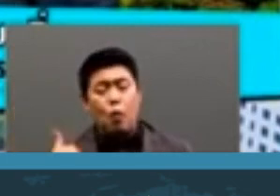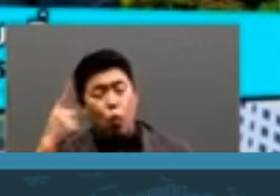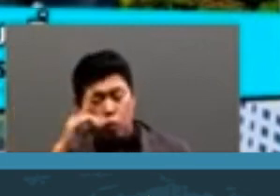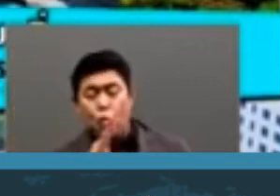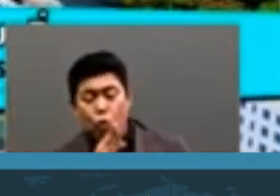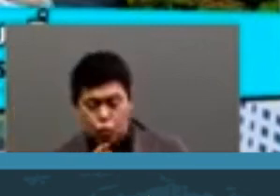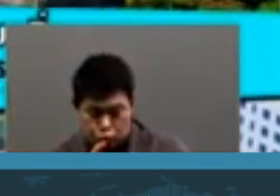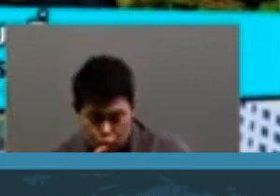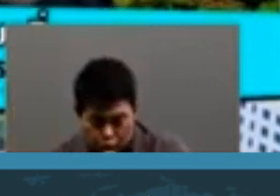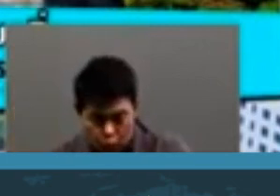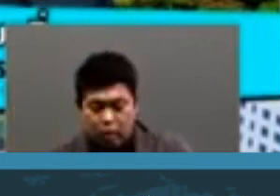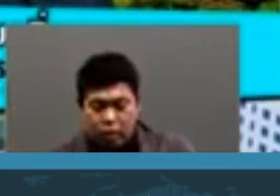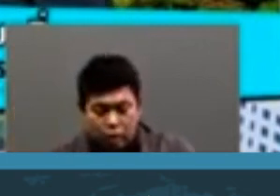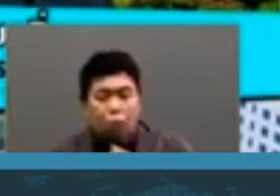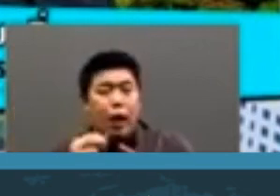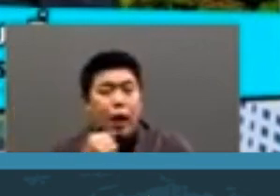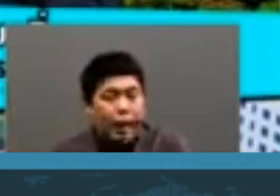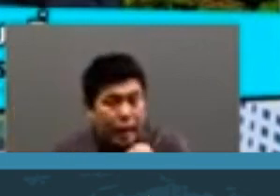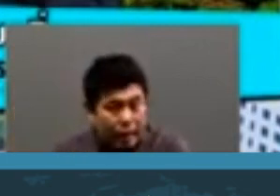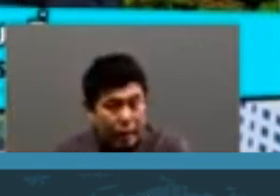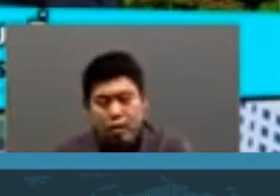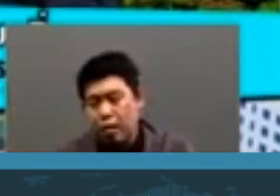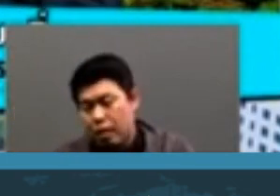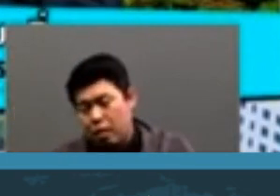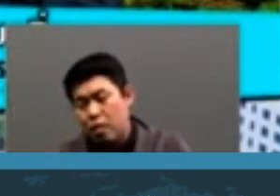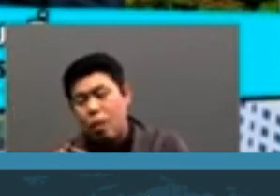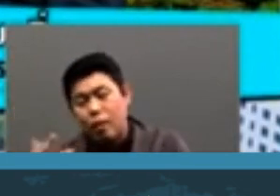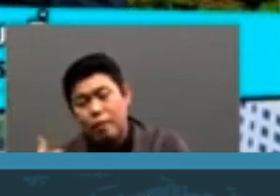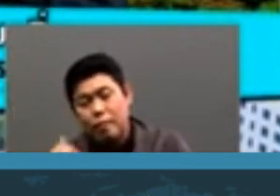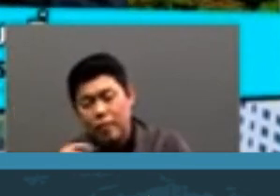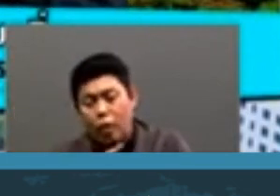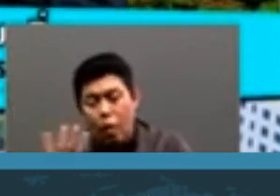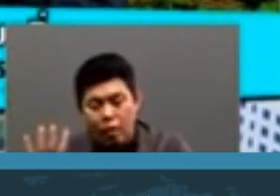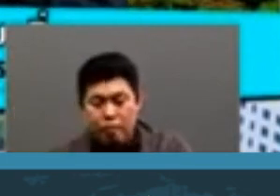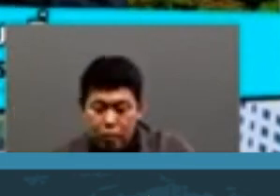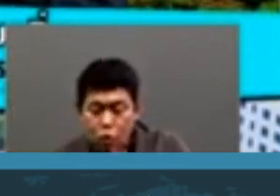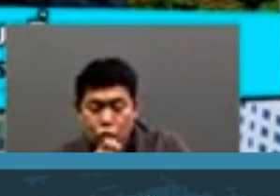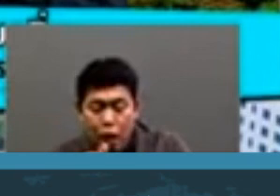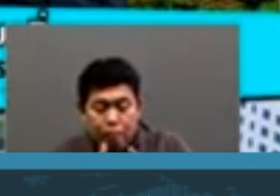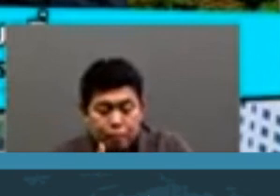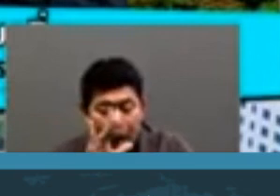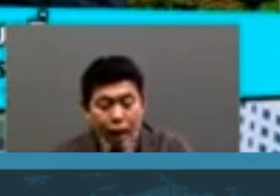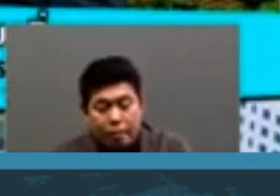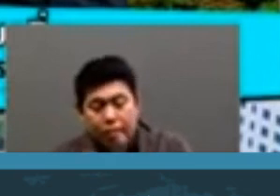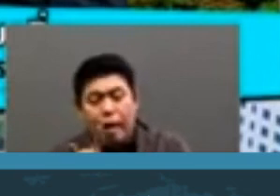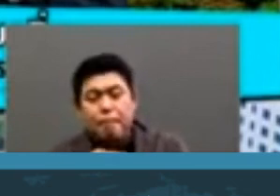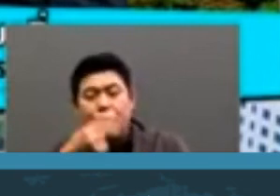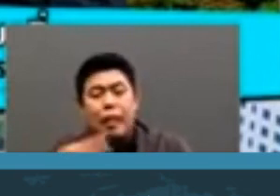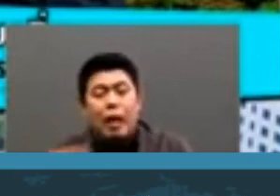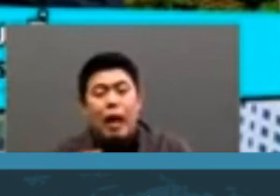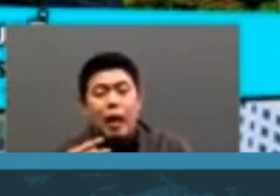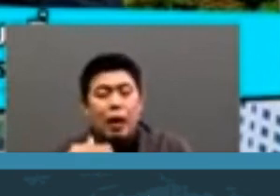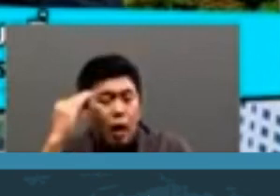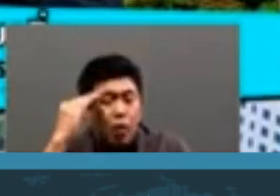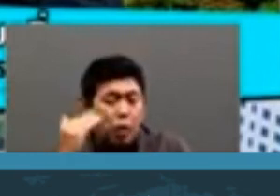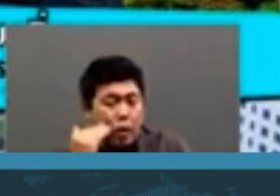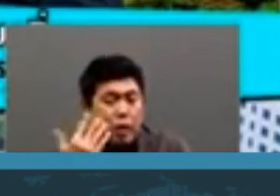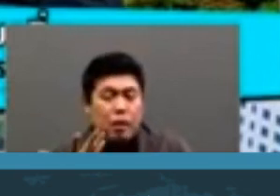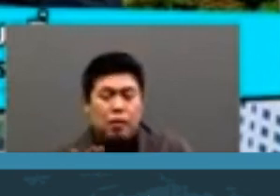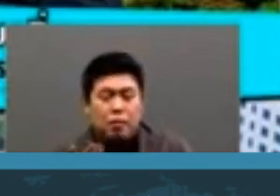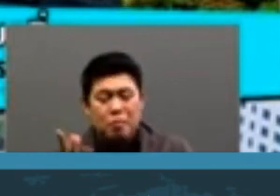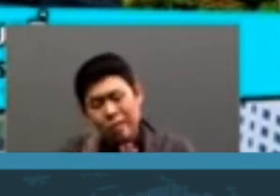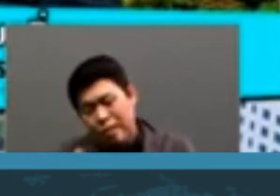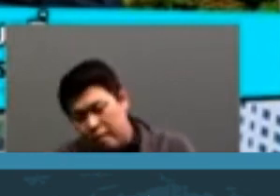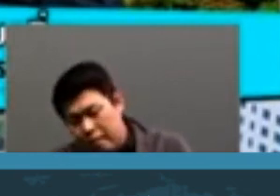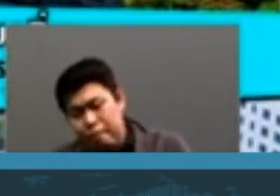งานในต่างประเทศนั้นรัฐมนตรีว่าการกระทรวงแรงงานกล่าวว่าหากดำเนินการผ่านกระทรวงแรงงานเป็นการดำเนินการแบบ